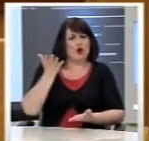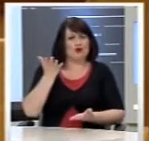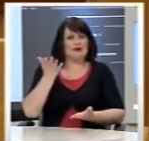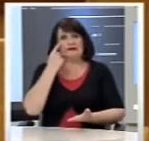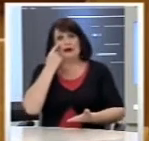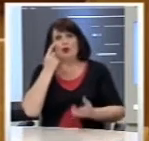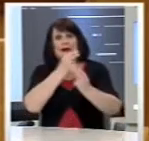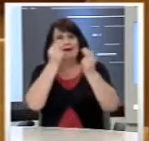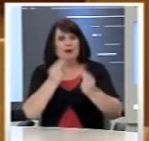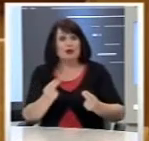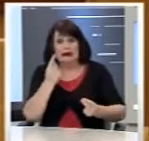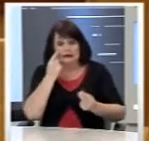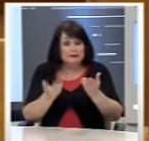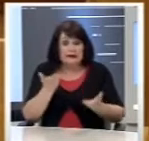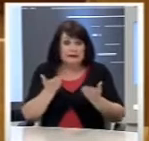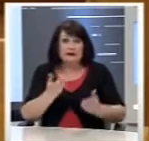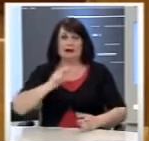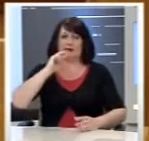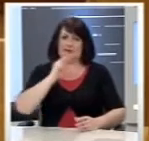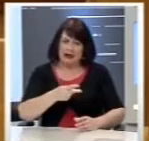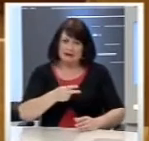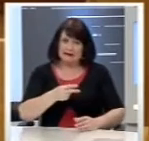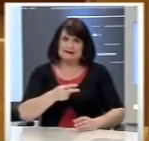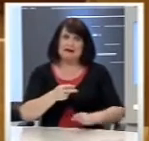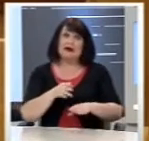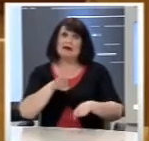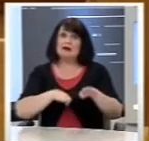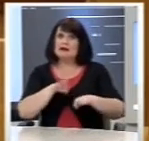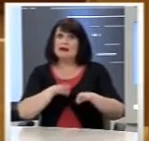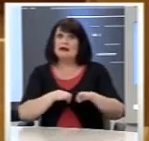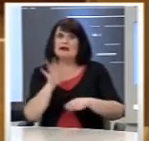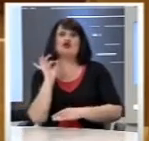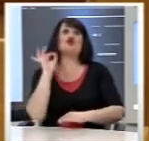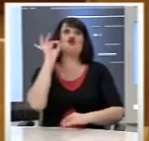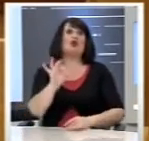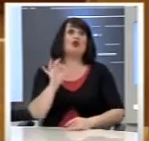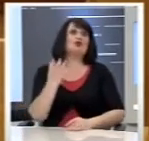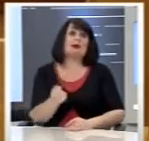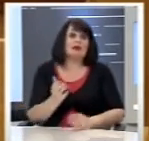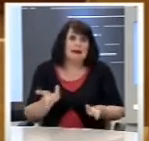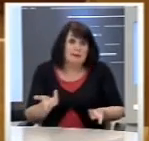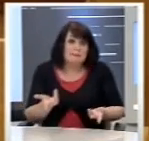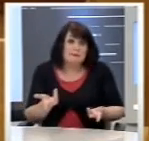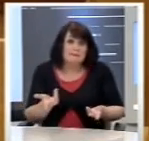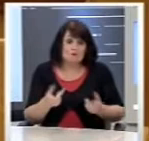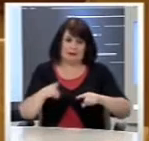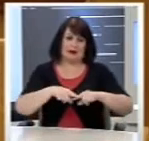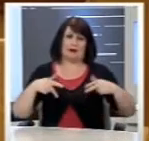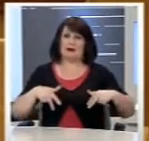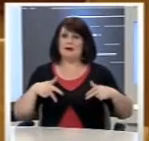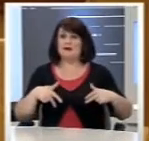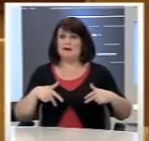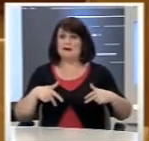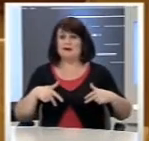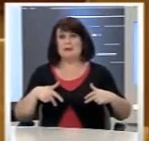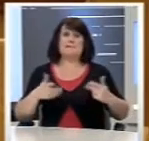αποτελέσματος, η απάντηση στο ερώτημα αυτό εξαρτάται από τους στόχους που η ίδια η ελληνική κυβέρνηση